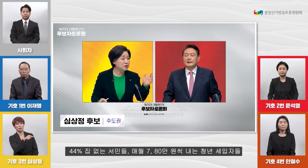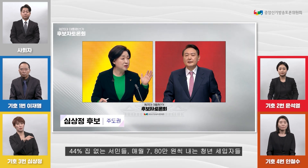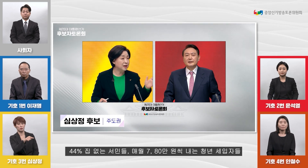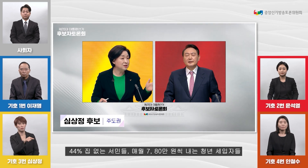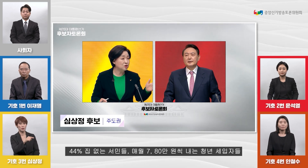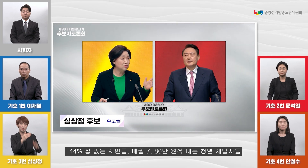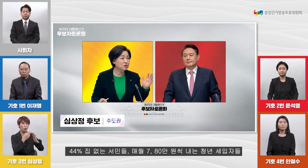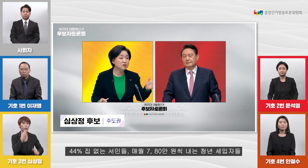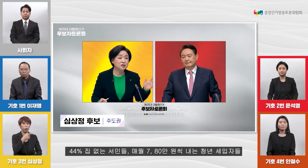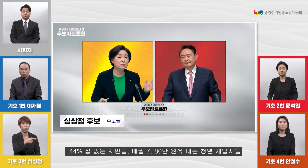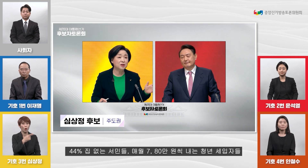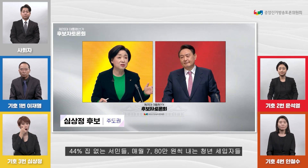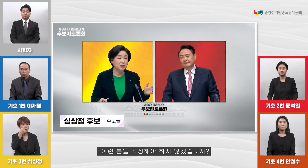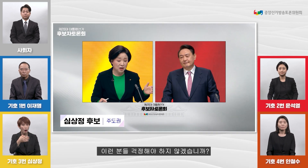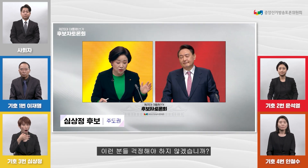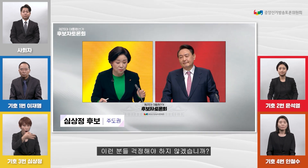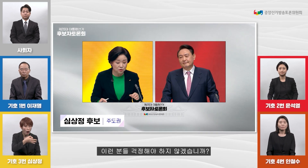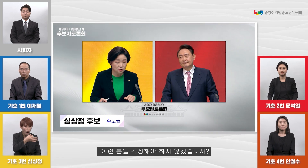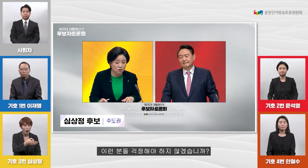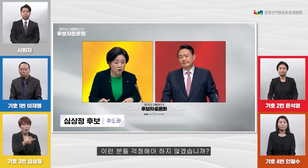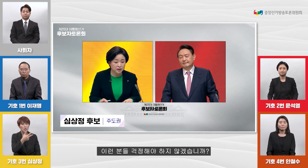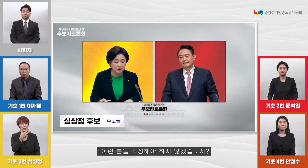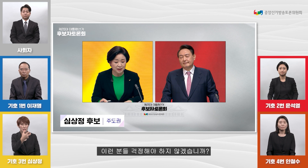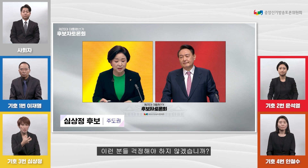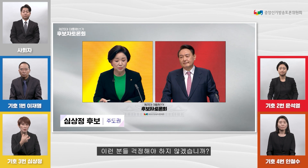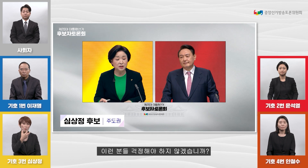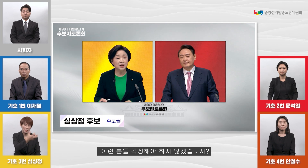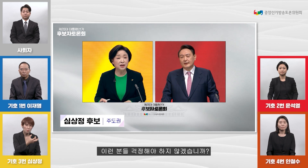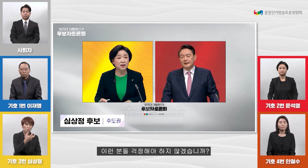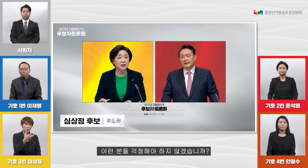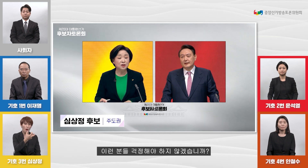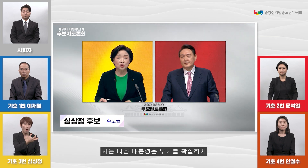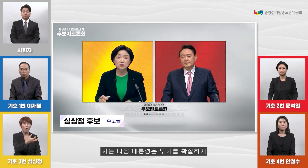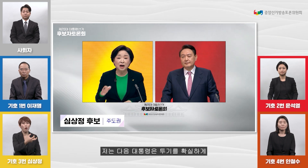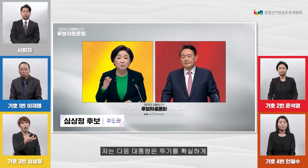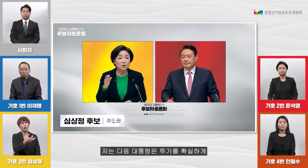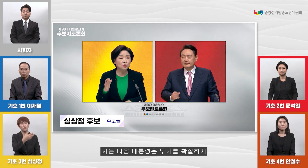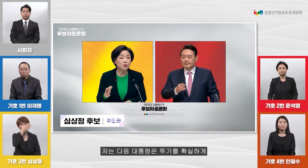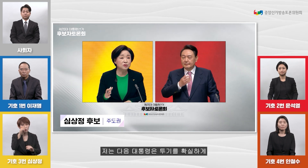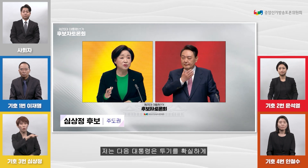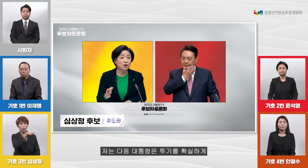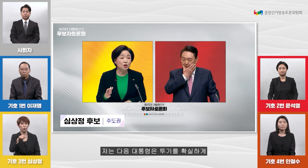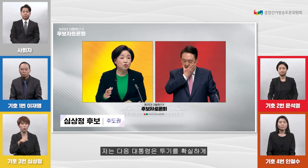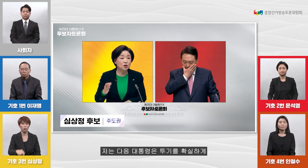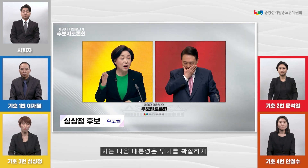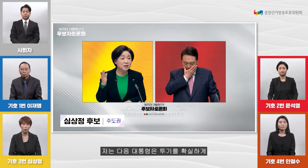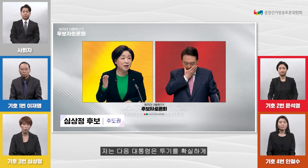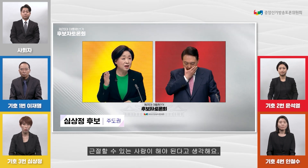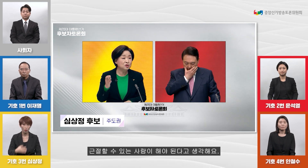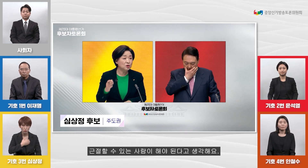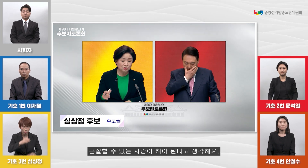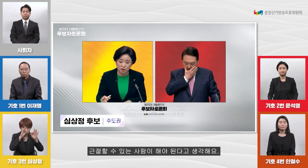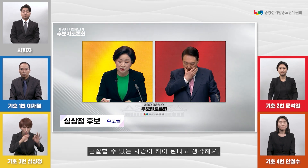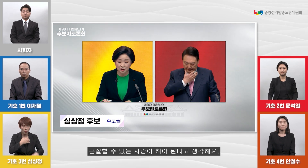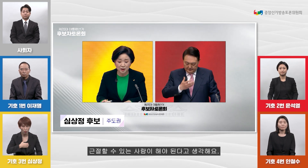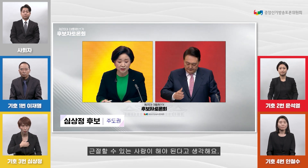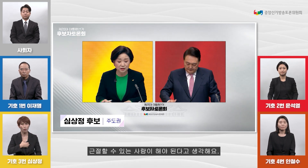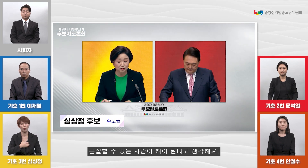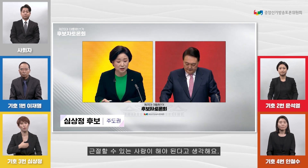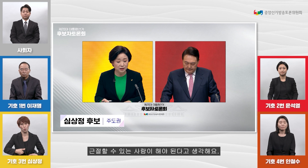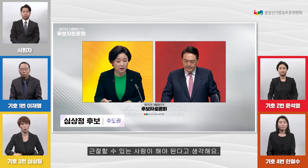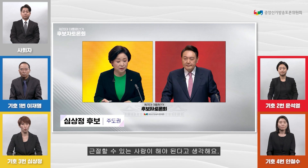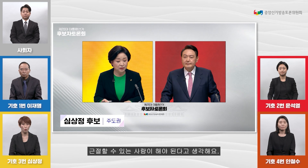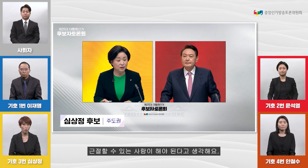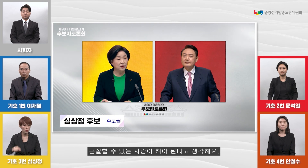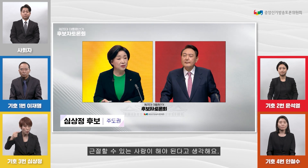80만 원씩 내는 청년 세입자들 이런 분들 걱정해야 되지 않겠습니까? 저는 다음 대통령은 투기를 확실하게 근절할 수 있는 사람이 해야